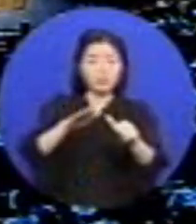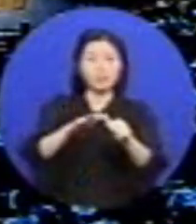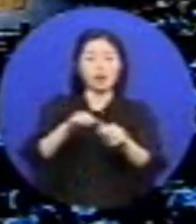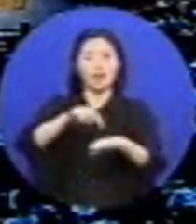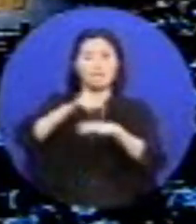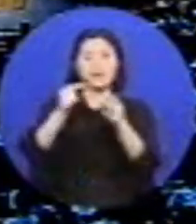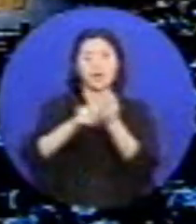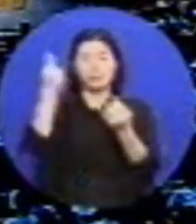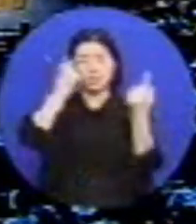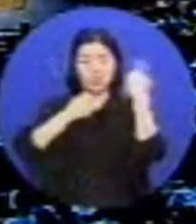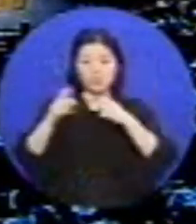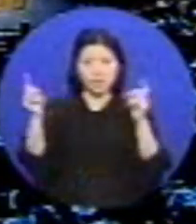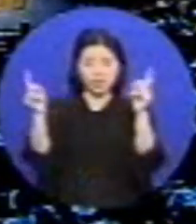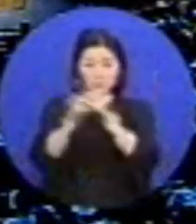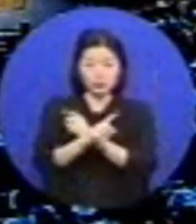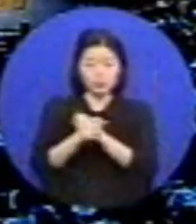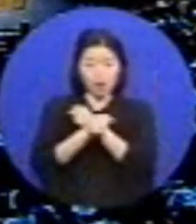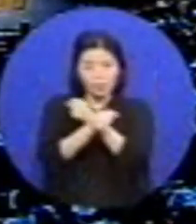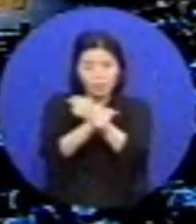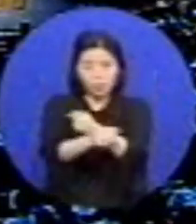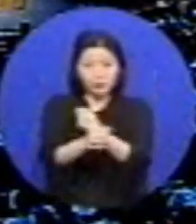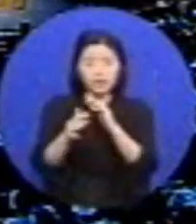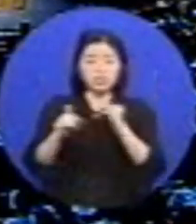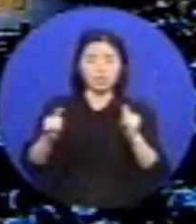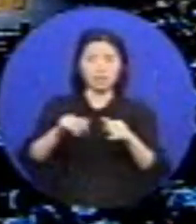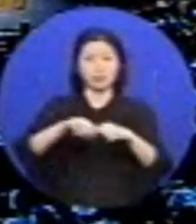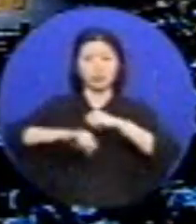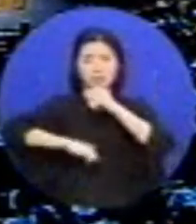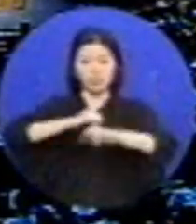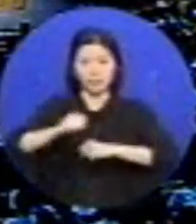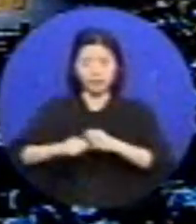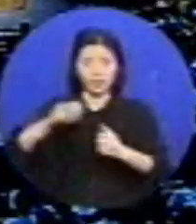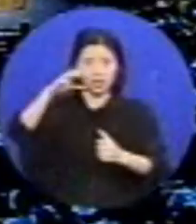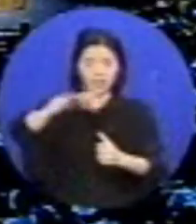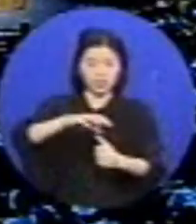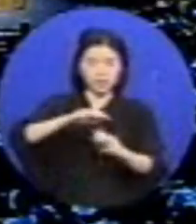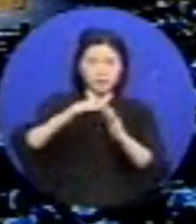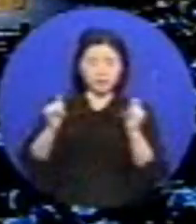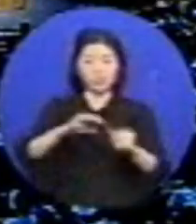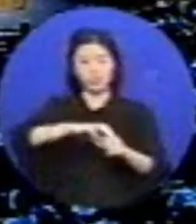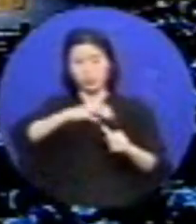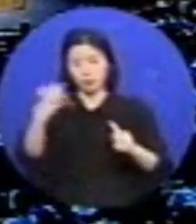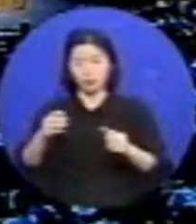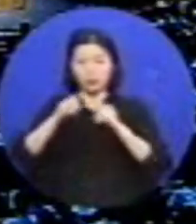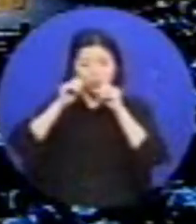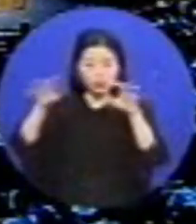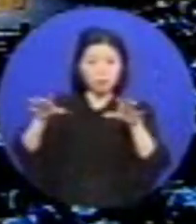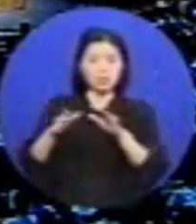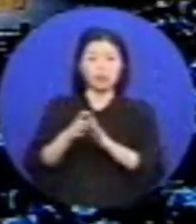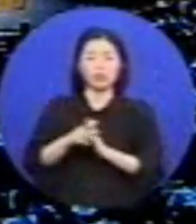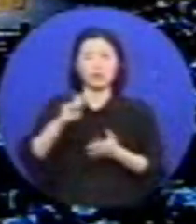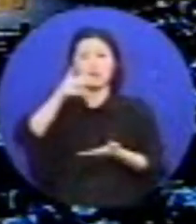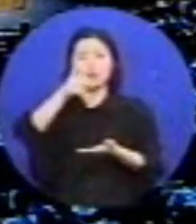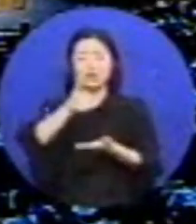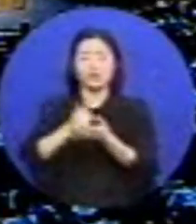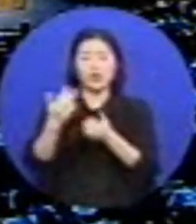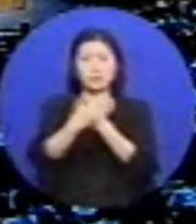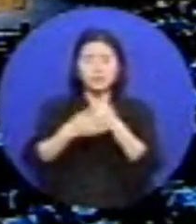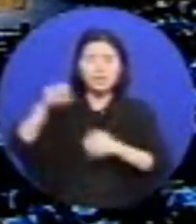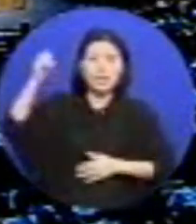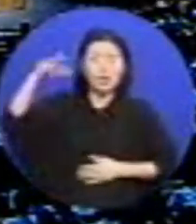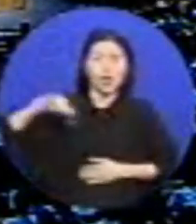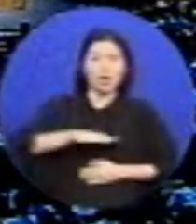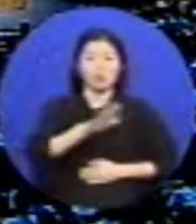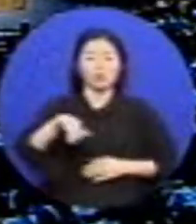상한 자를 고치며 포로된 자에게 자유를 갇힌 자에게 노임을 전파하며 여호와의 은혜의 해와